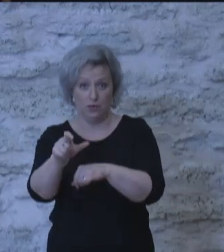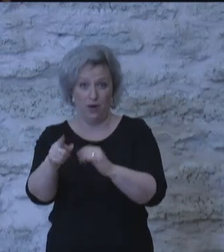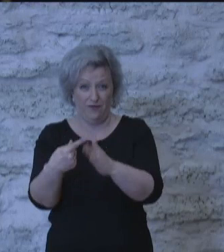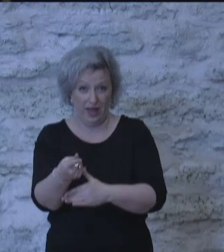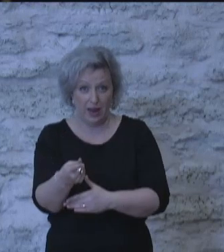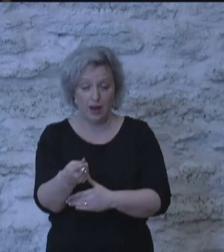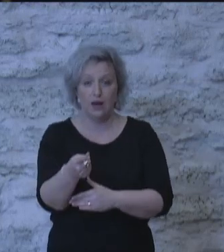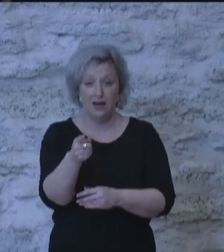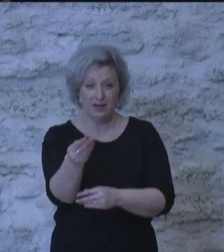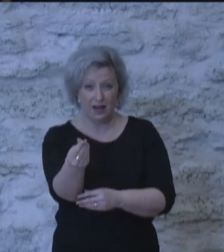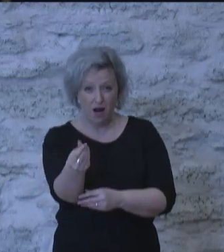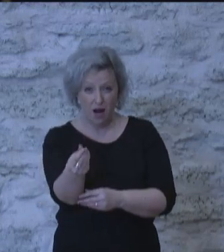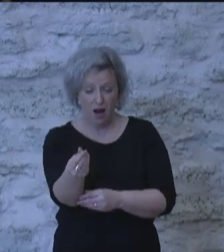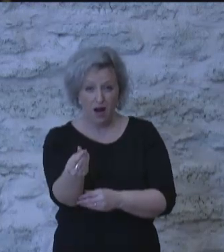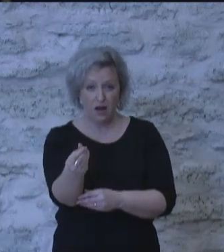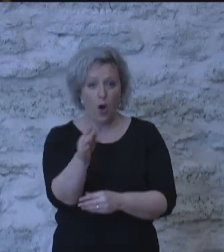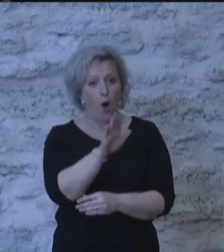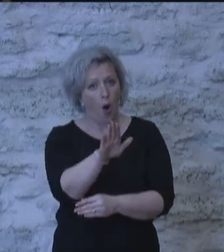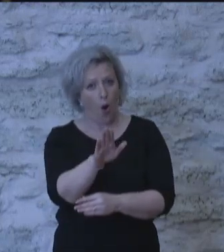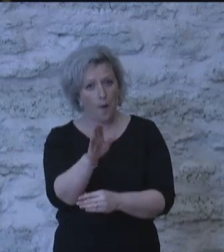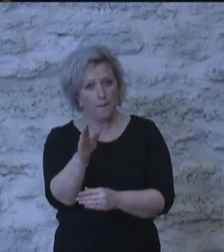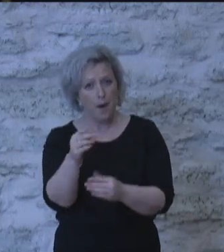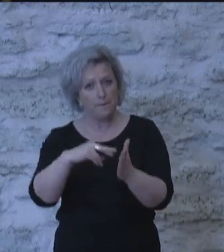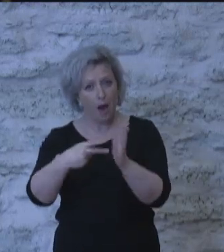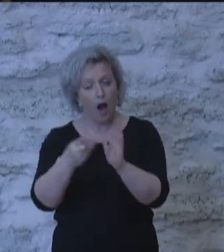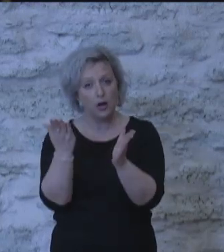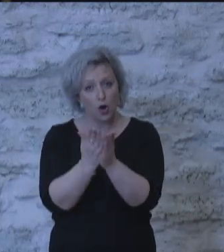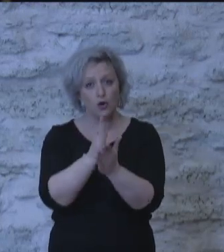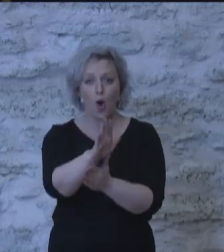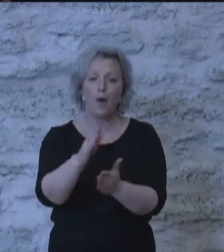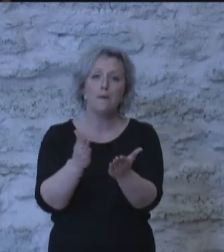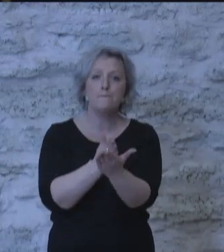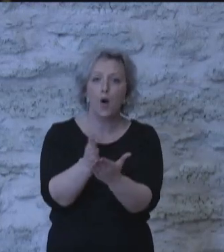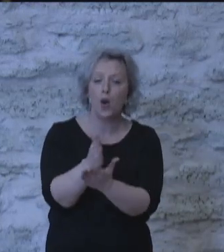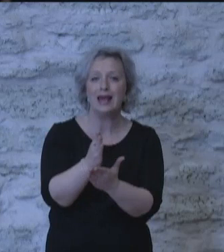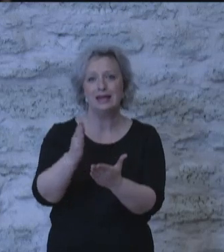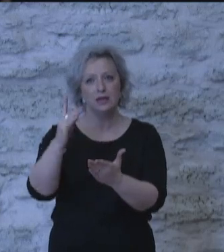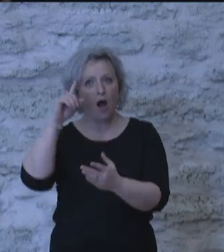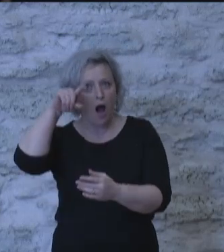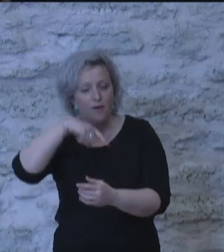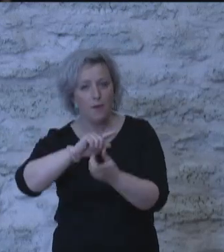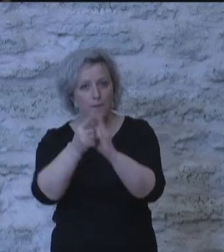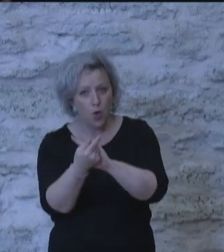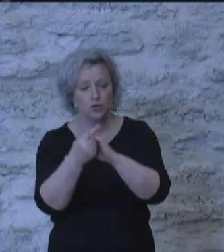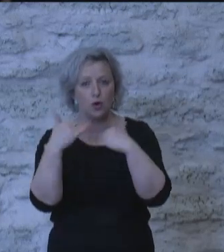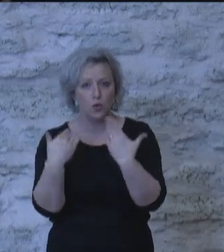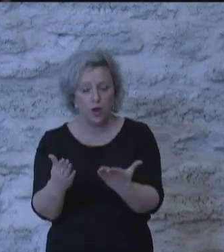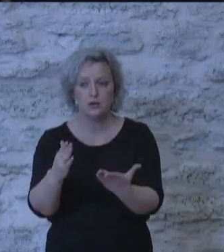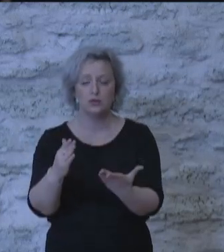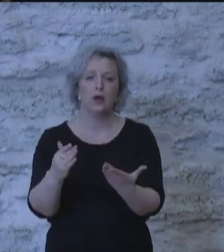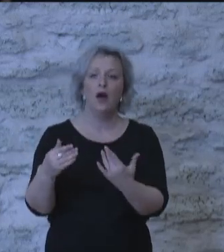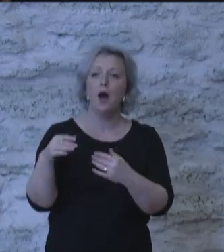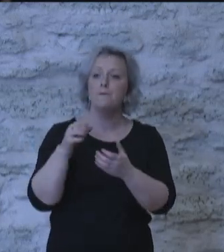on plaanis seda oma poliitilis seisu kohta muuta, tugevdada maailu edendamise sihtasutuse nõukogud ja viia sinna tagasi